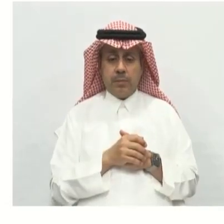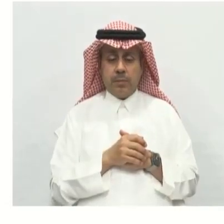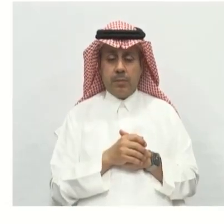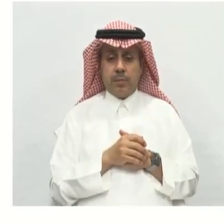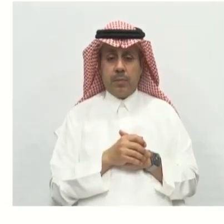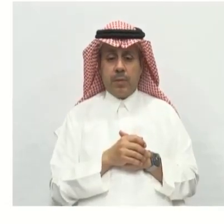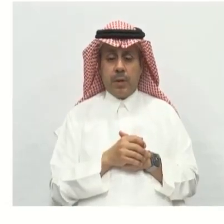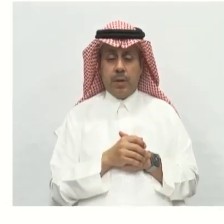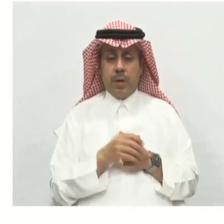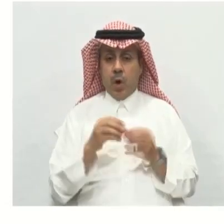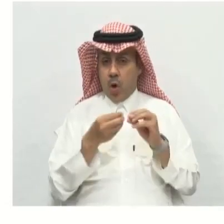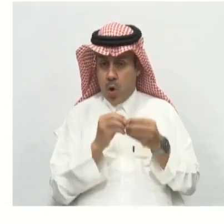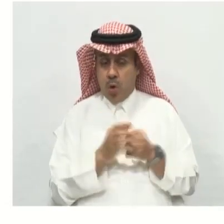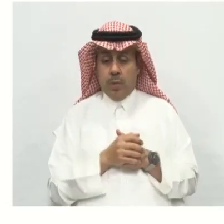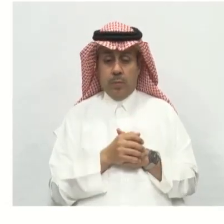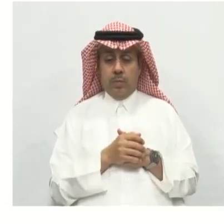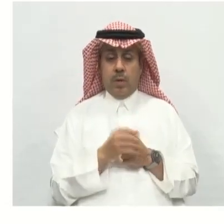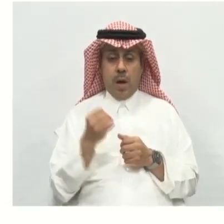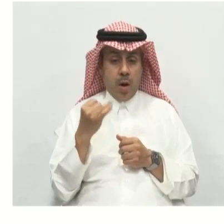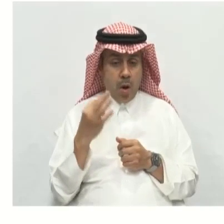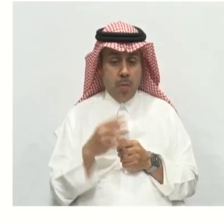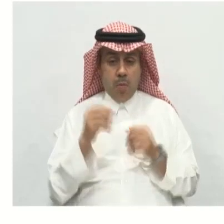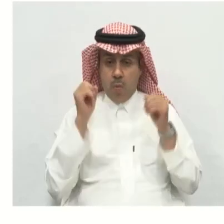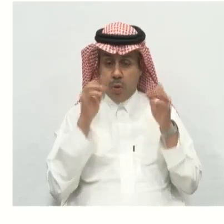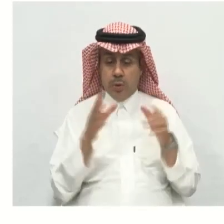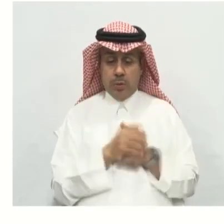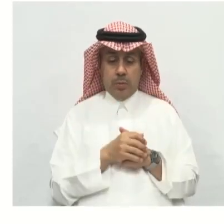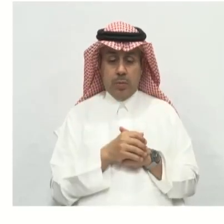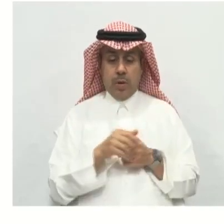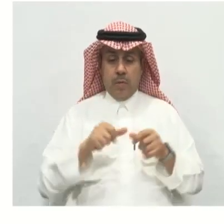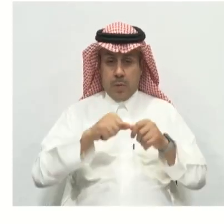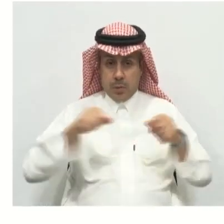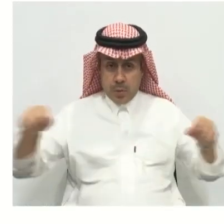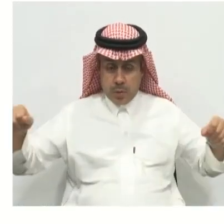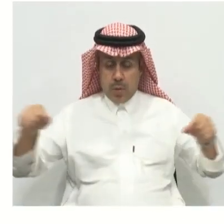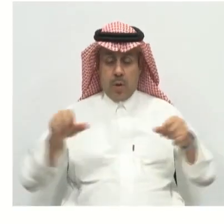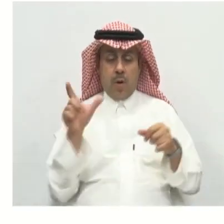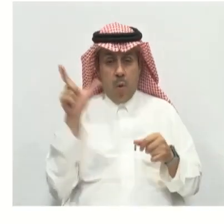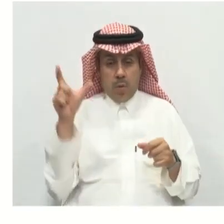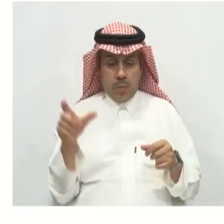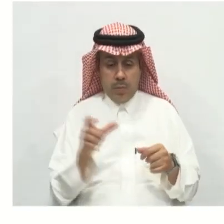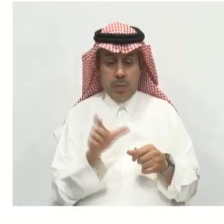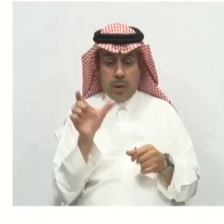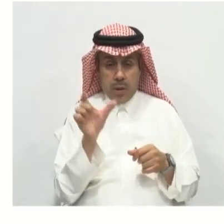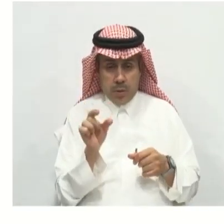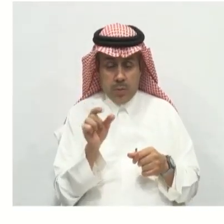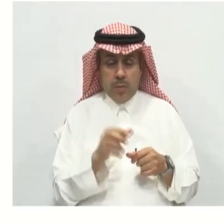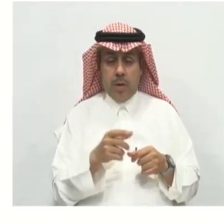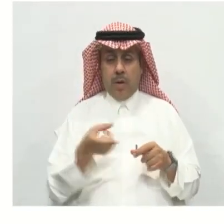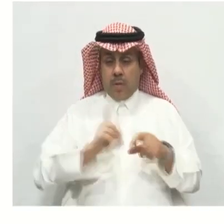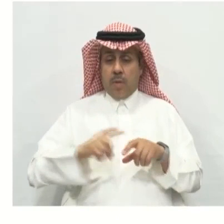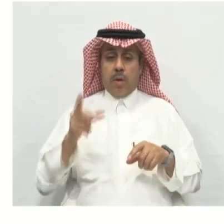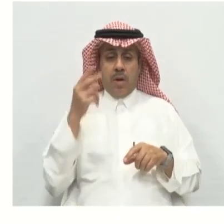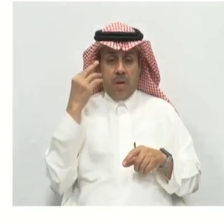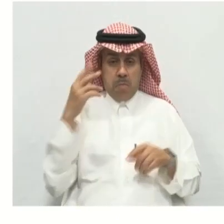تلاحظ اعطاني الان قيم للتنبؤات لاحظ في الجهه هذه التنبؤ ايجابي وفي الجهه هذه تنبؤ